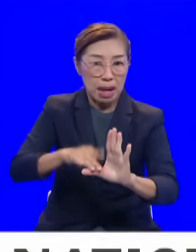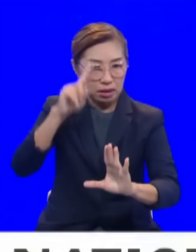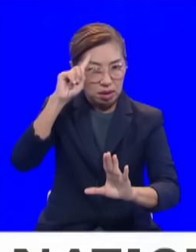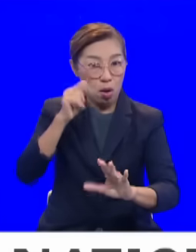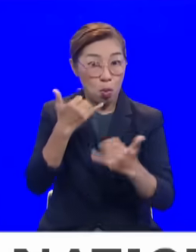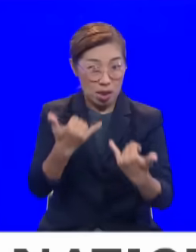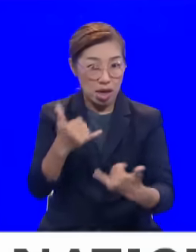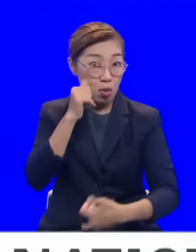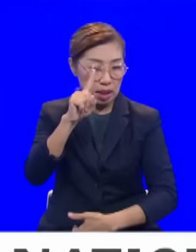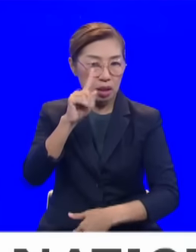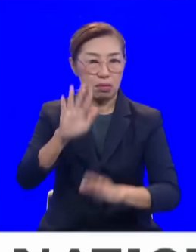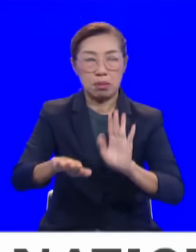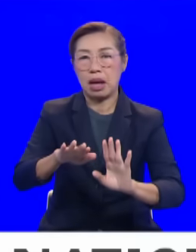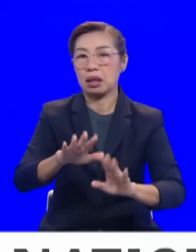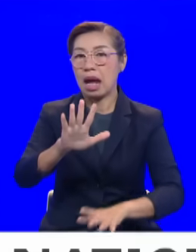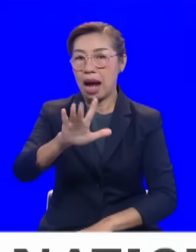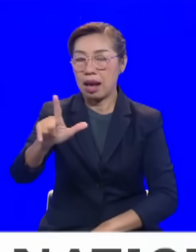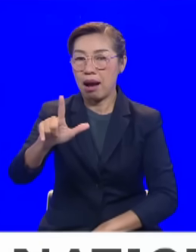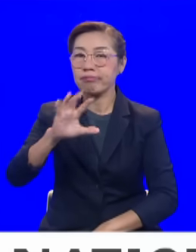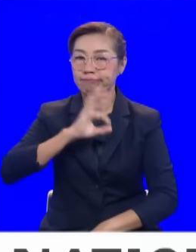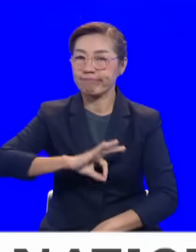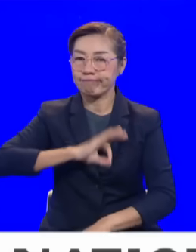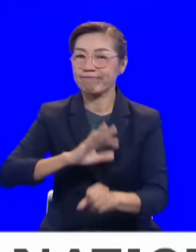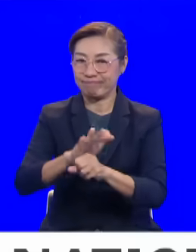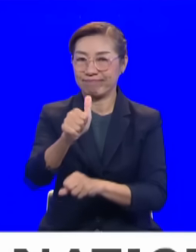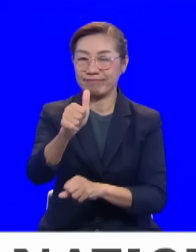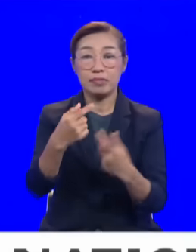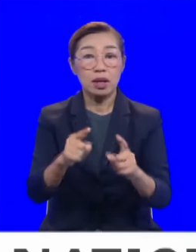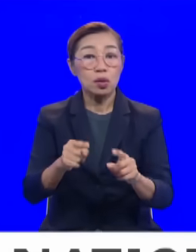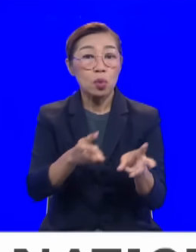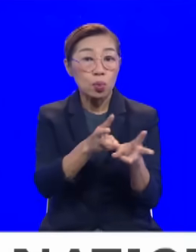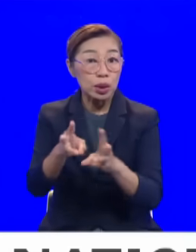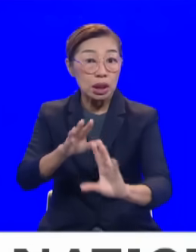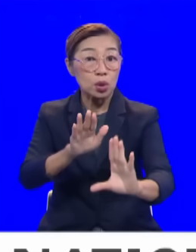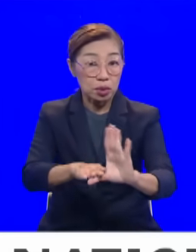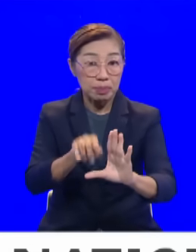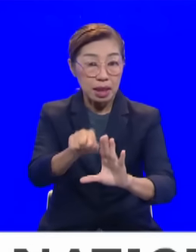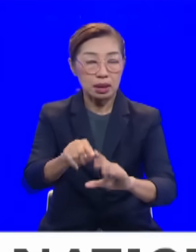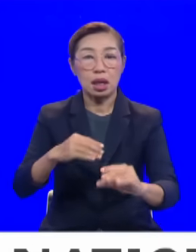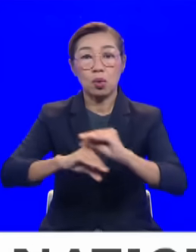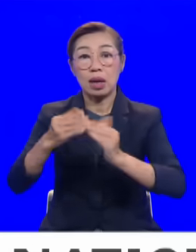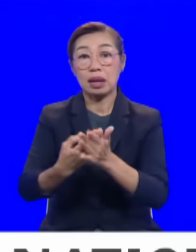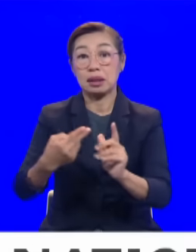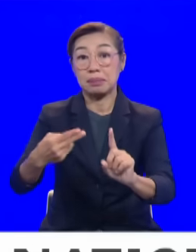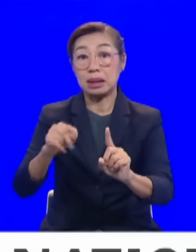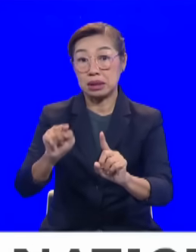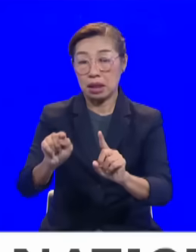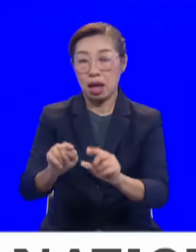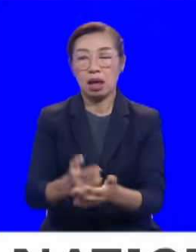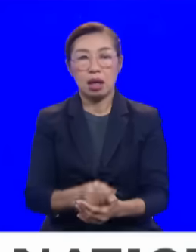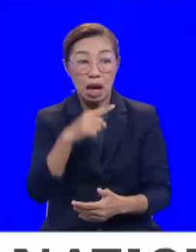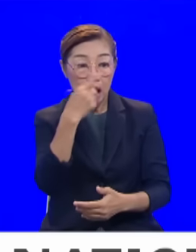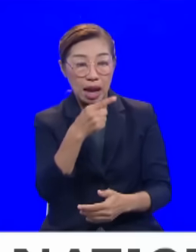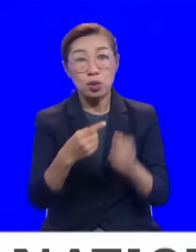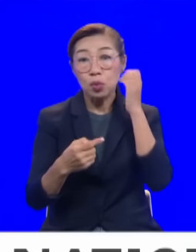านเป็นตัวเลขที่น่าพอใจซึ่งกระบวนการในการลงทะเบียนนะครับสำหรับโครงการ 10,000 บาทผ่านดิจิตอลวอลเล็ตครับเปิดให้คนมีสมาร์ทโฟน